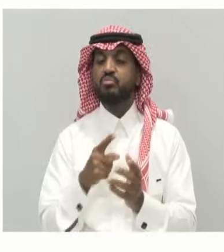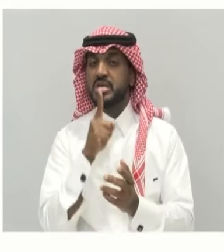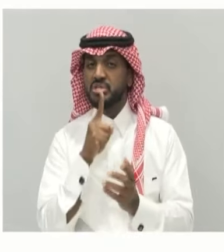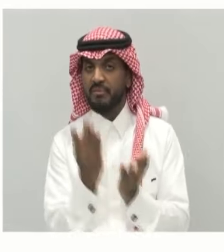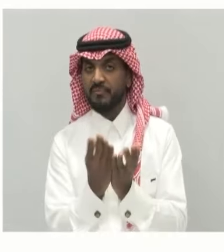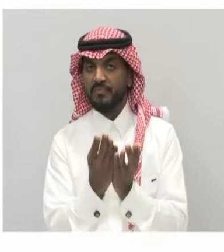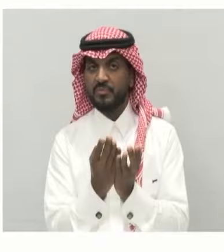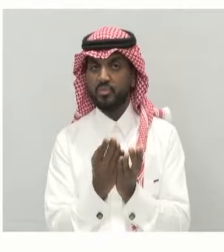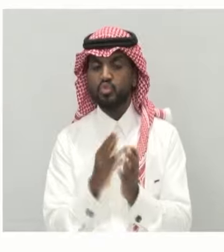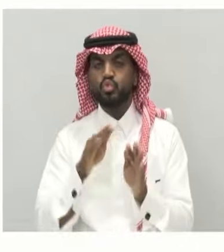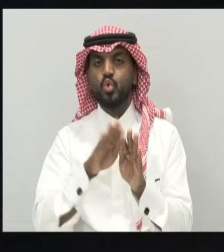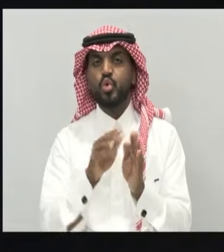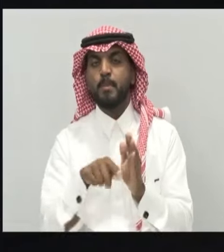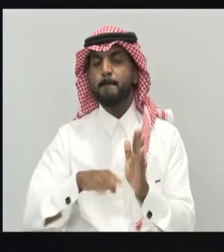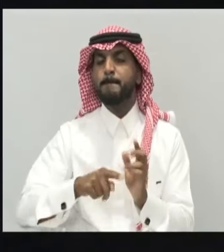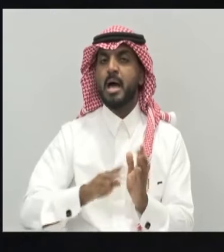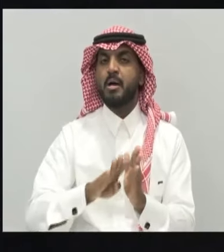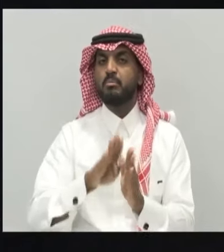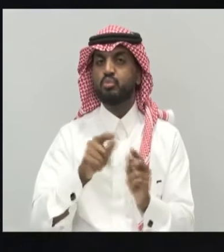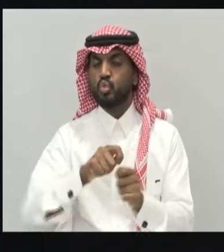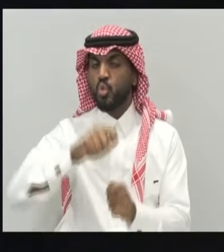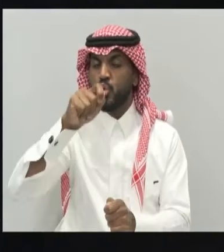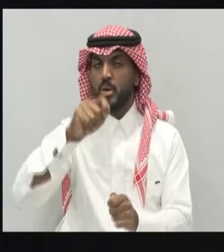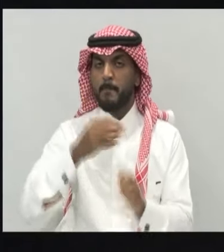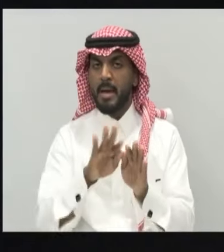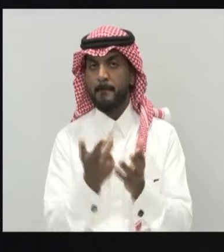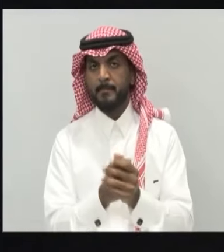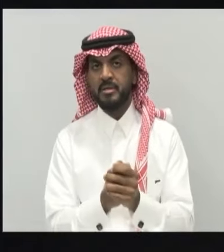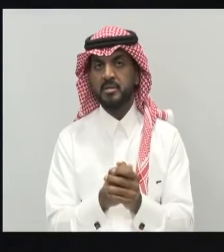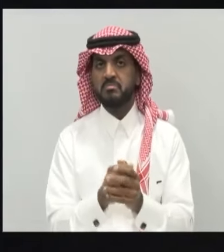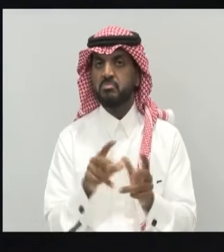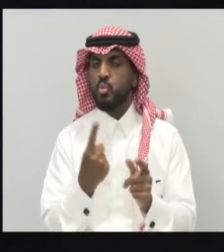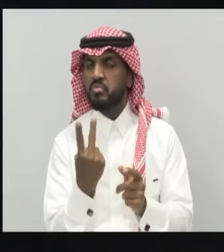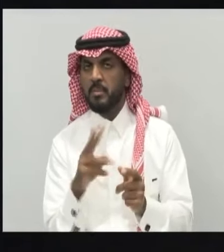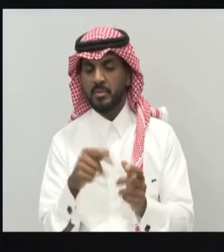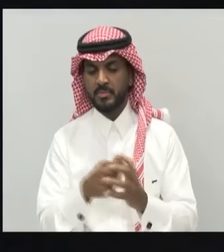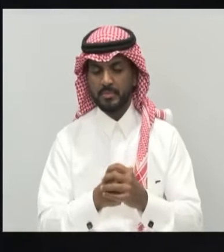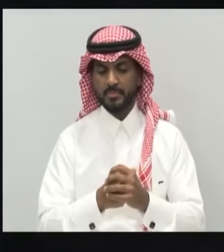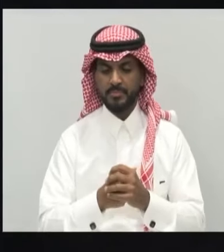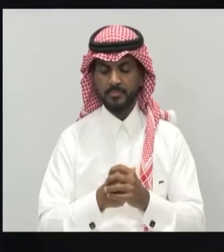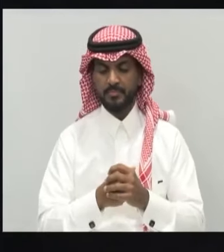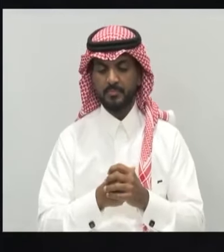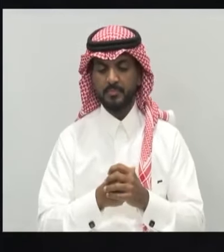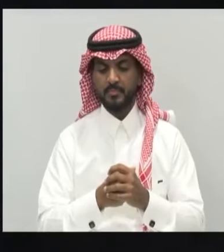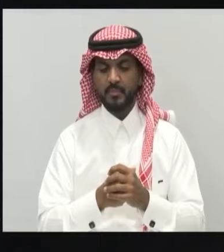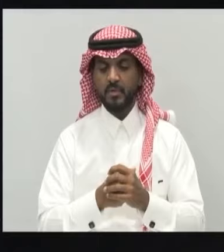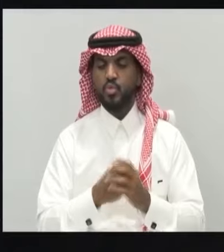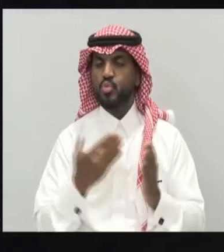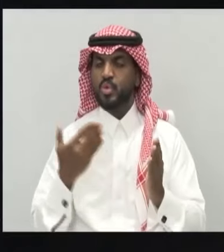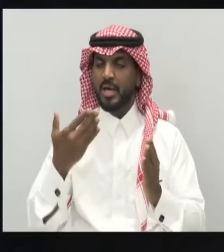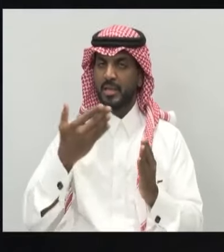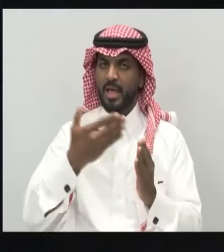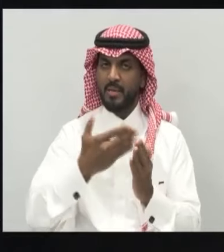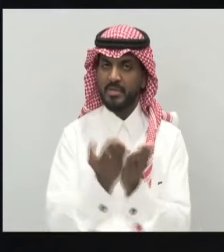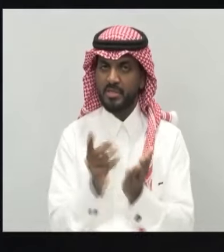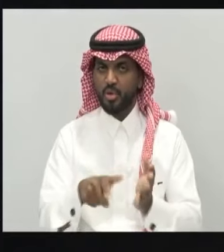دائما طول بابه 2 متر سهله ولا صعبه بارك الله فيكم اسعدكم الله الى هنا نكون وصلنا الى ختام